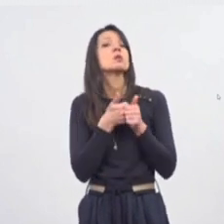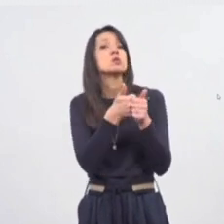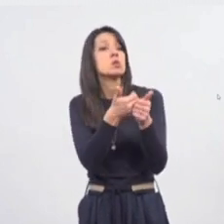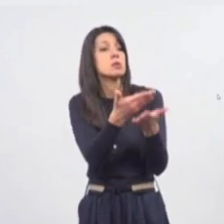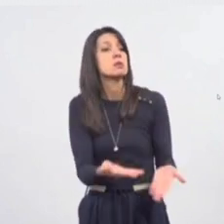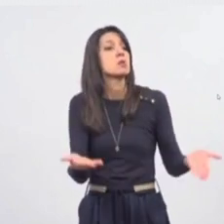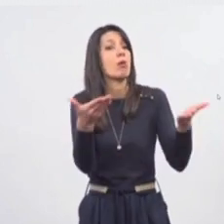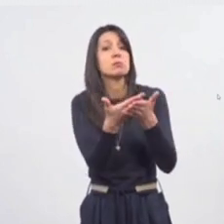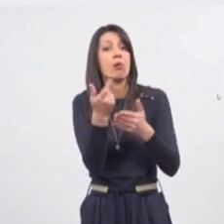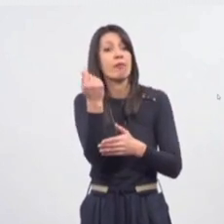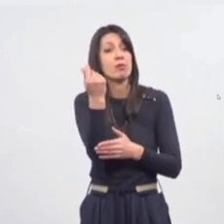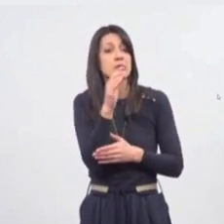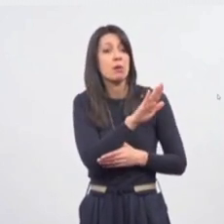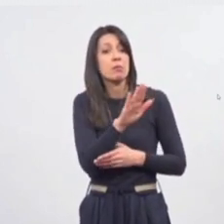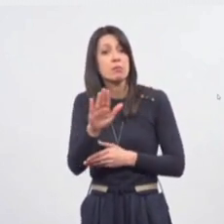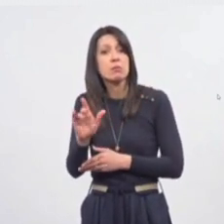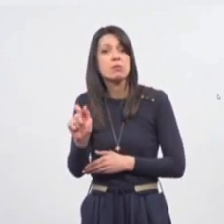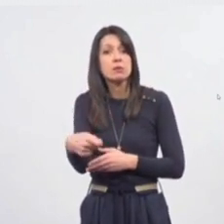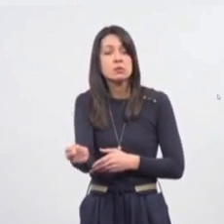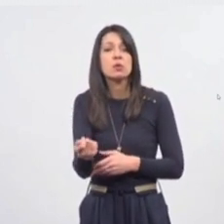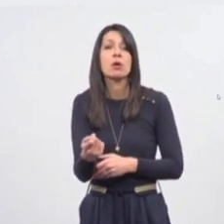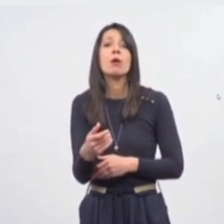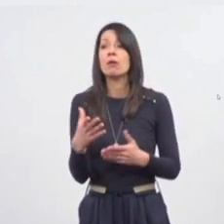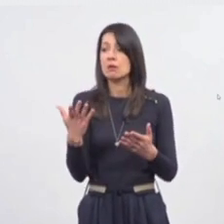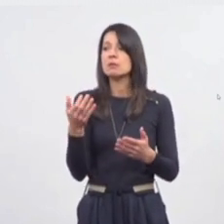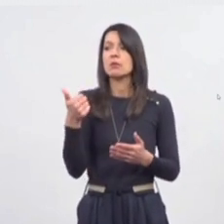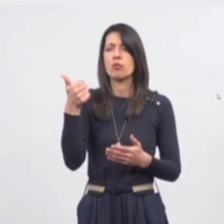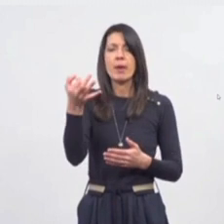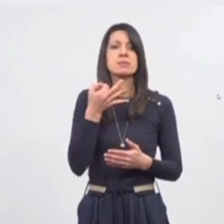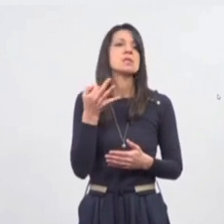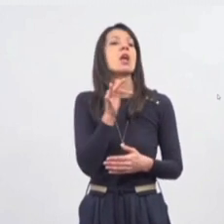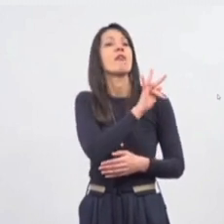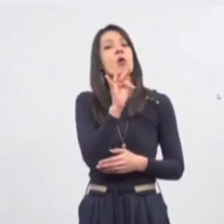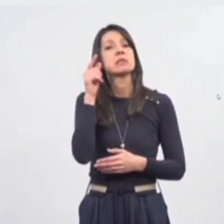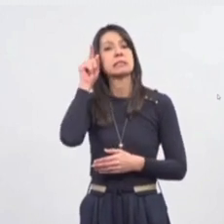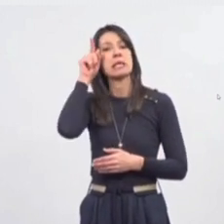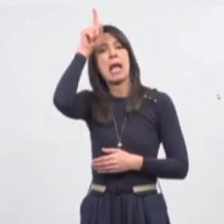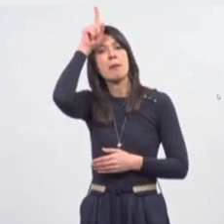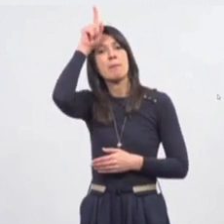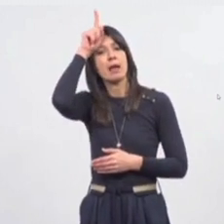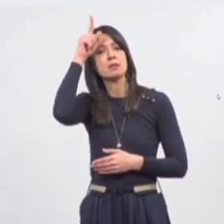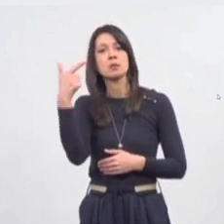moyens. Effectivement, vous avez donc souligné que la France et l'Allemagne ont d'ores et déjà